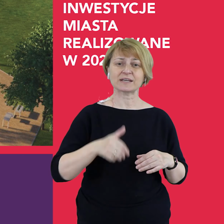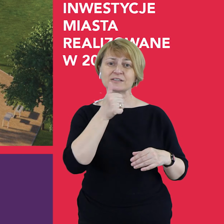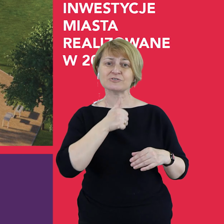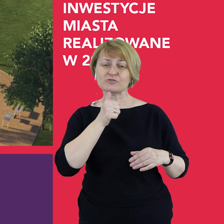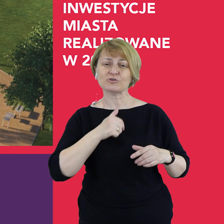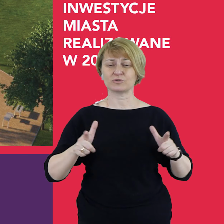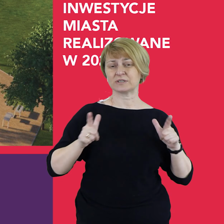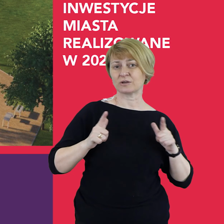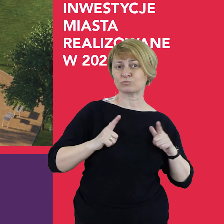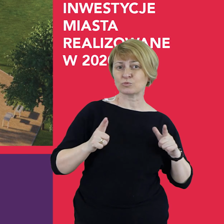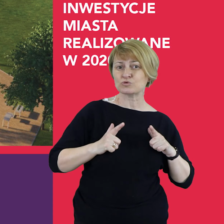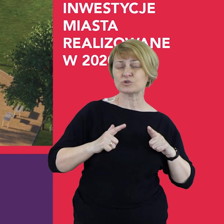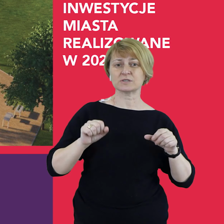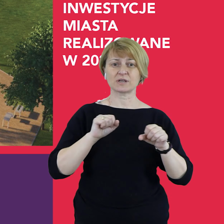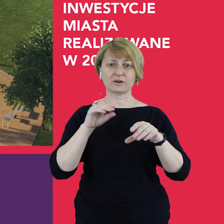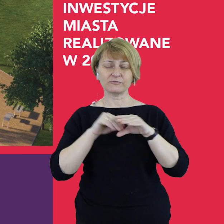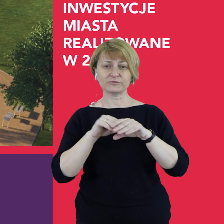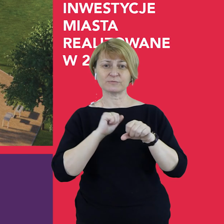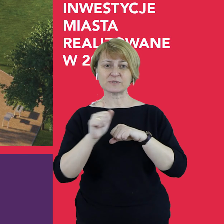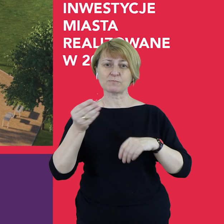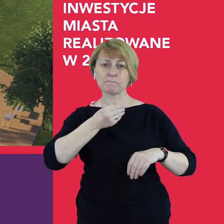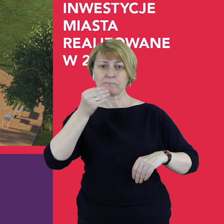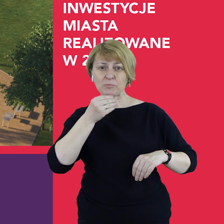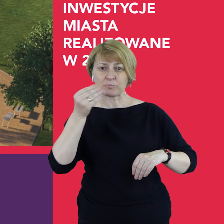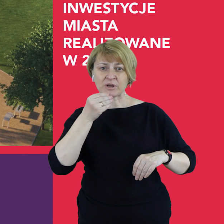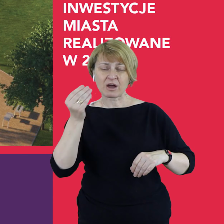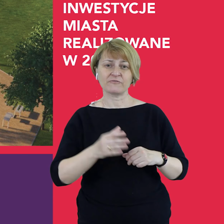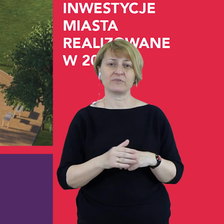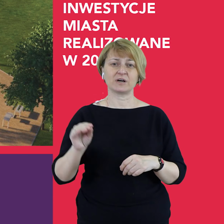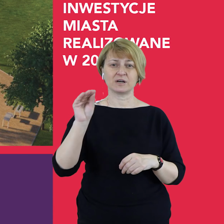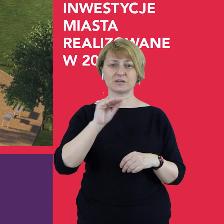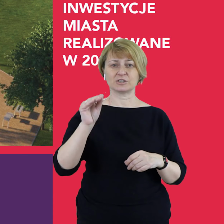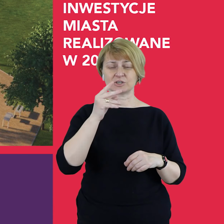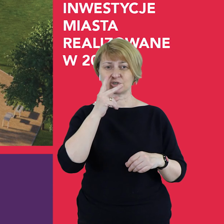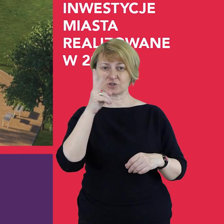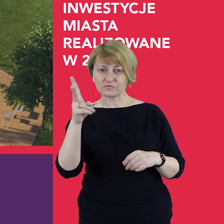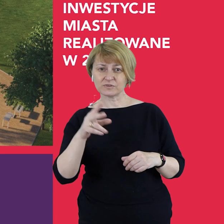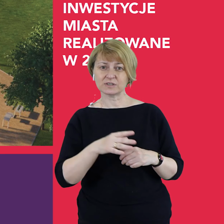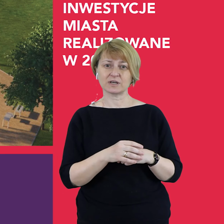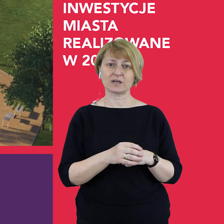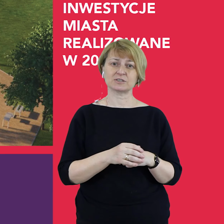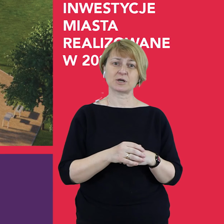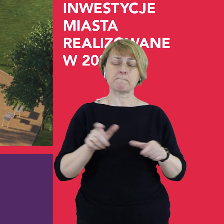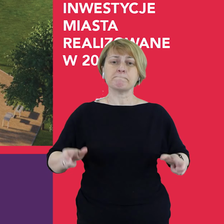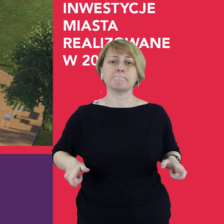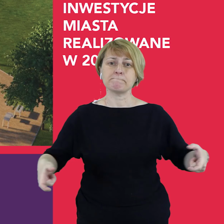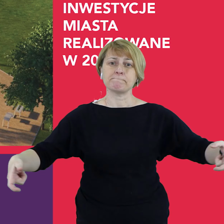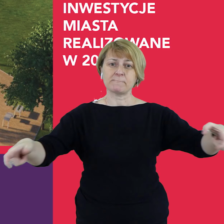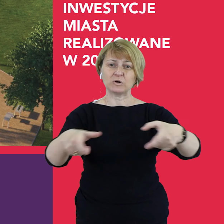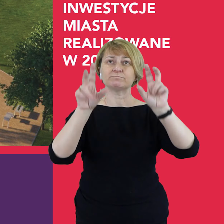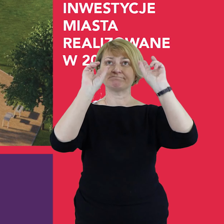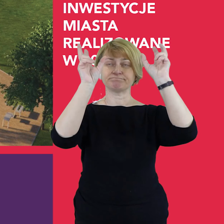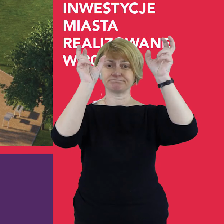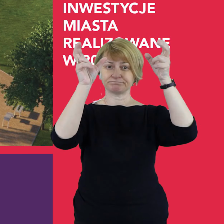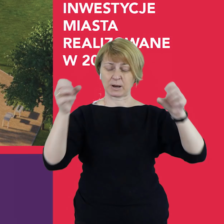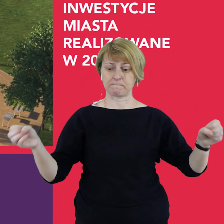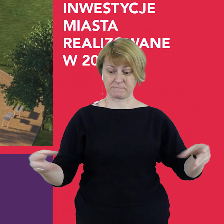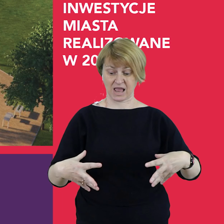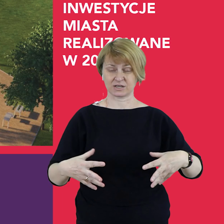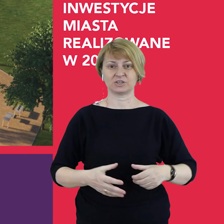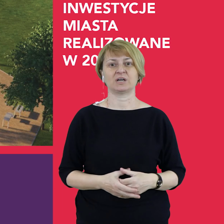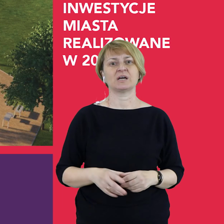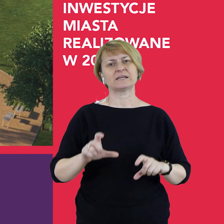zielony, rekreacyjny, z pewnymi korektami, bo tu Państwo widzicie jeszcze na wizualizacji boiska do siatkówki plażowej.